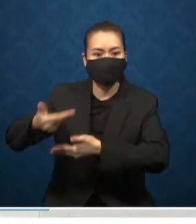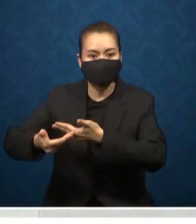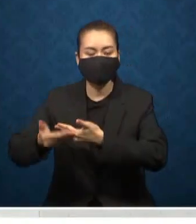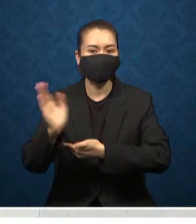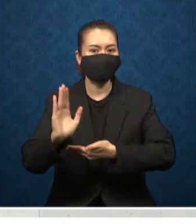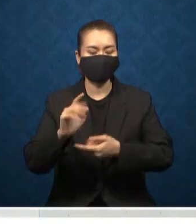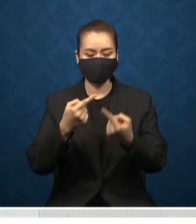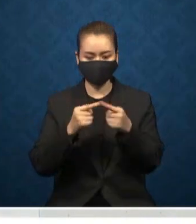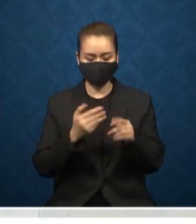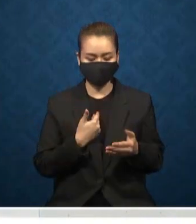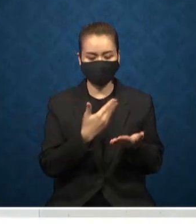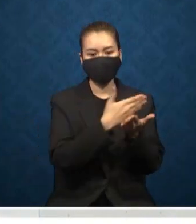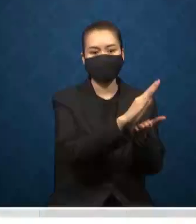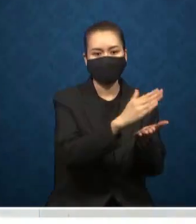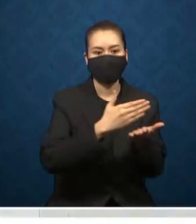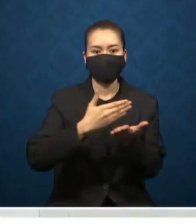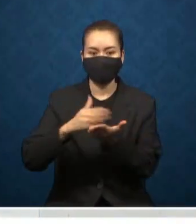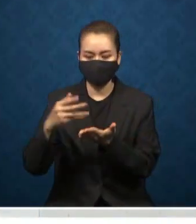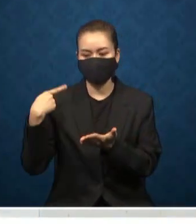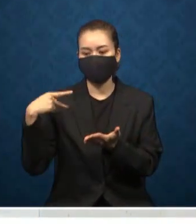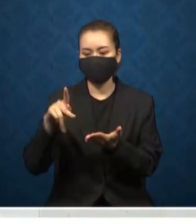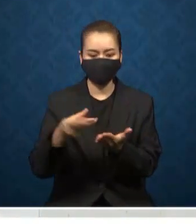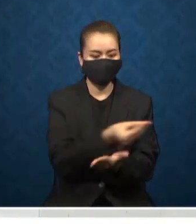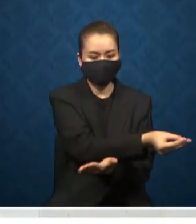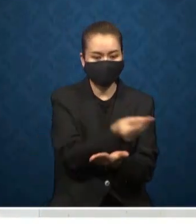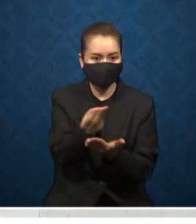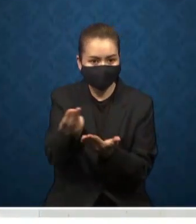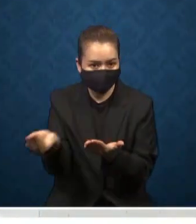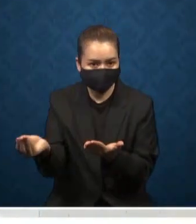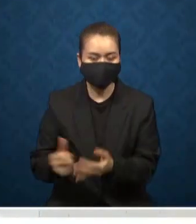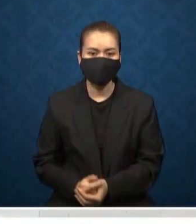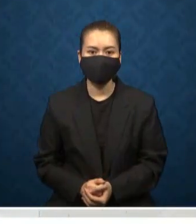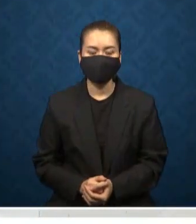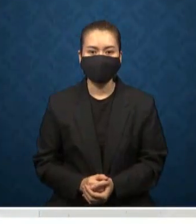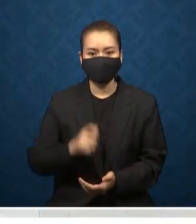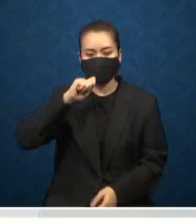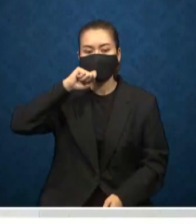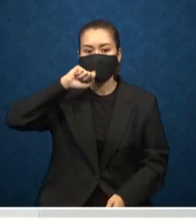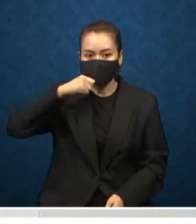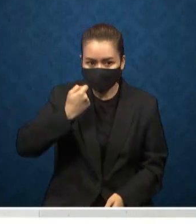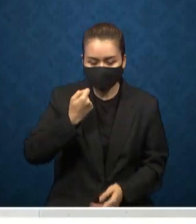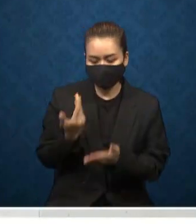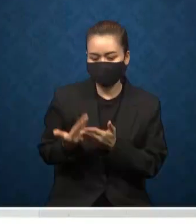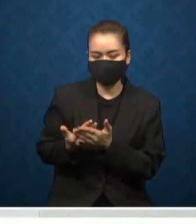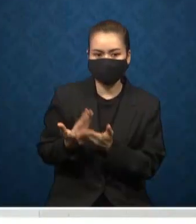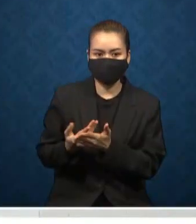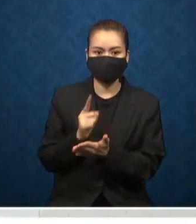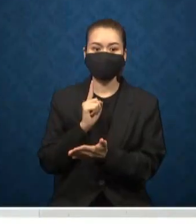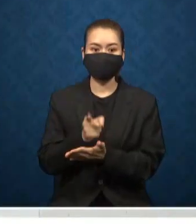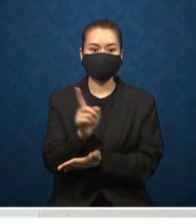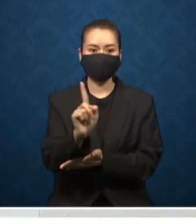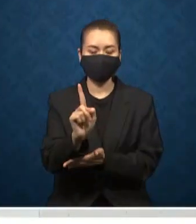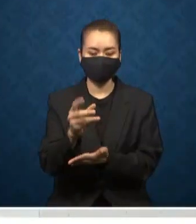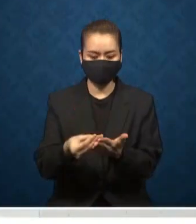งปันผลประโยชน์นะครับโดยที่ราคาอ้อยนั้นที่แท้จริงที่เกษตรกรจะได้รับนั้น